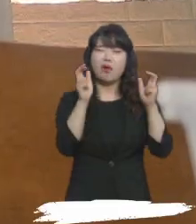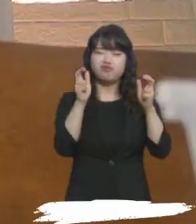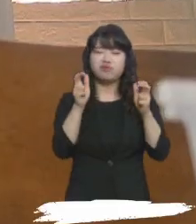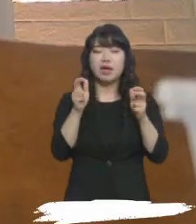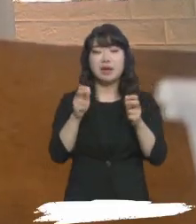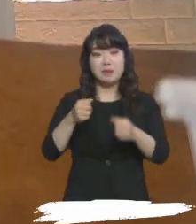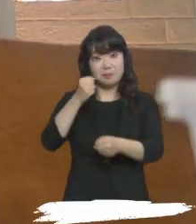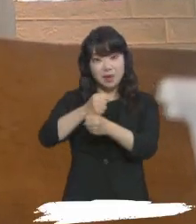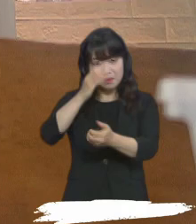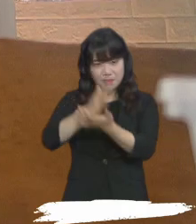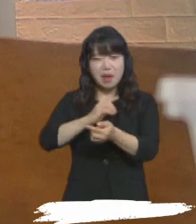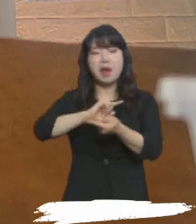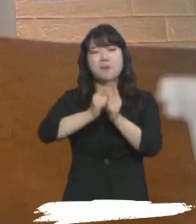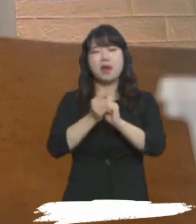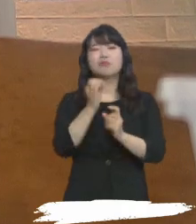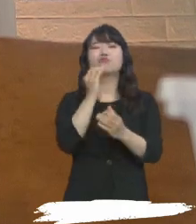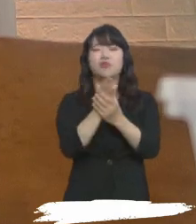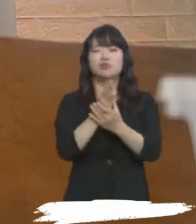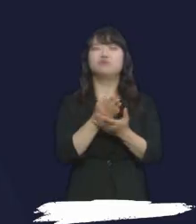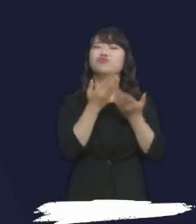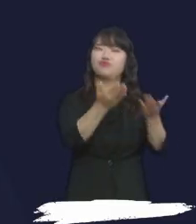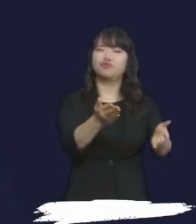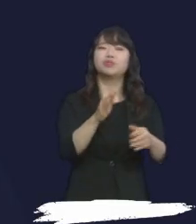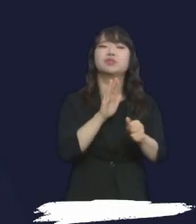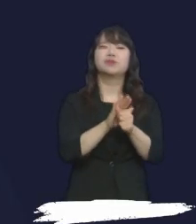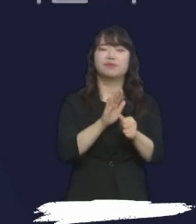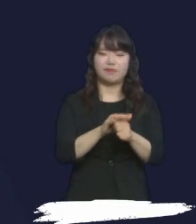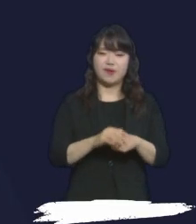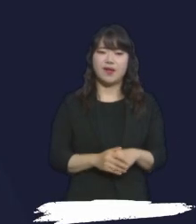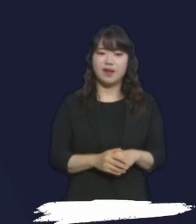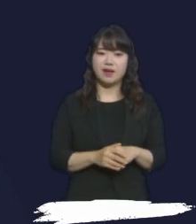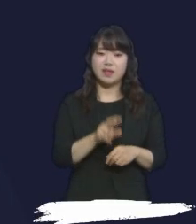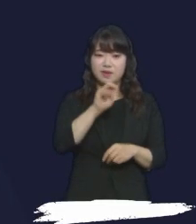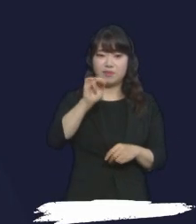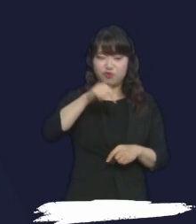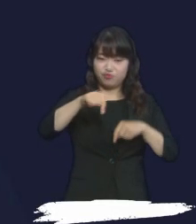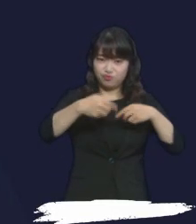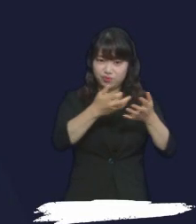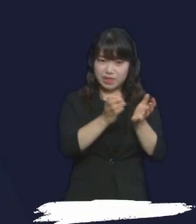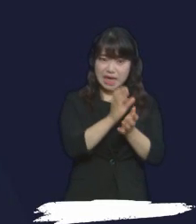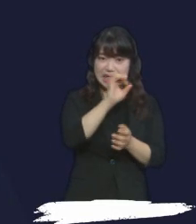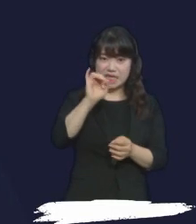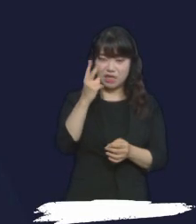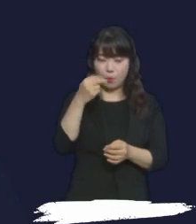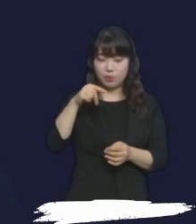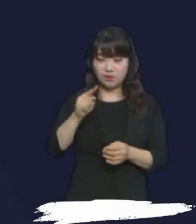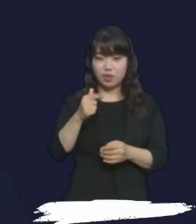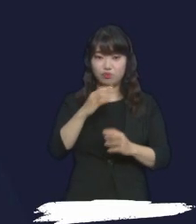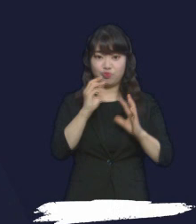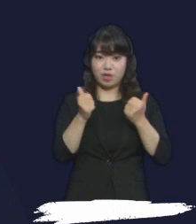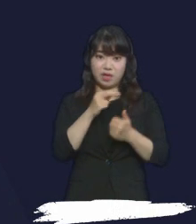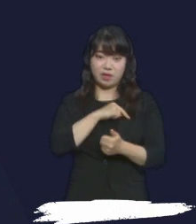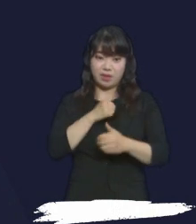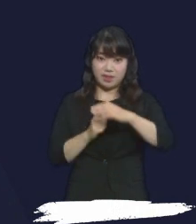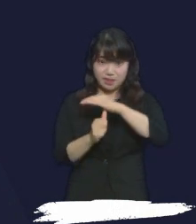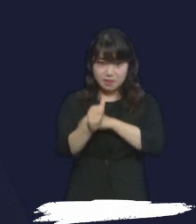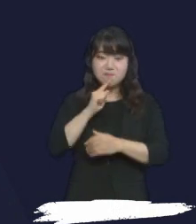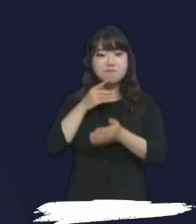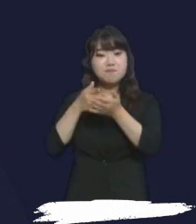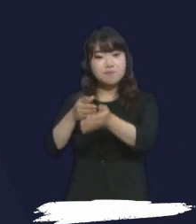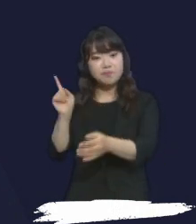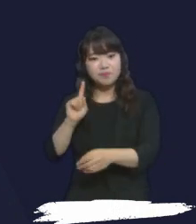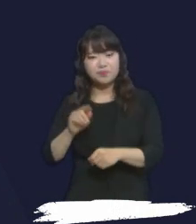대신 현금 지원이 추진됩니다. 더불어민주당 이용선 의원이 대표 발의한 공항소음법